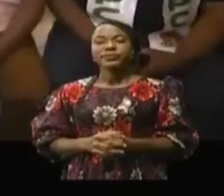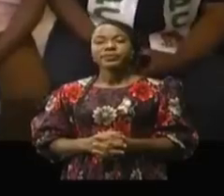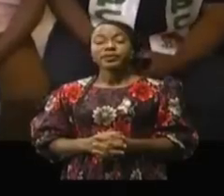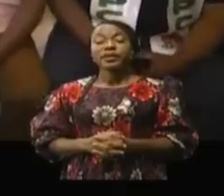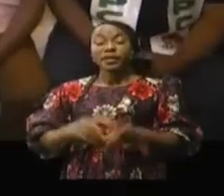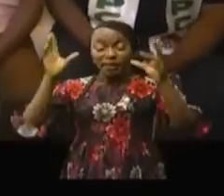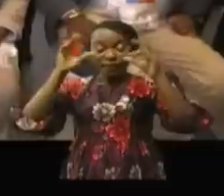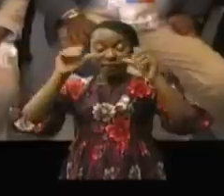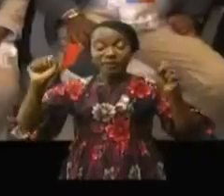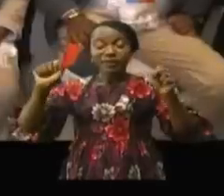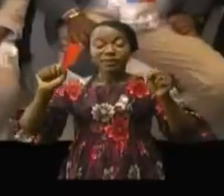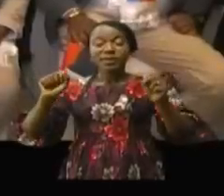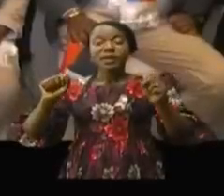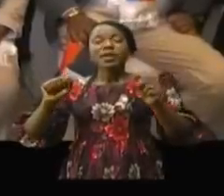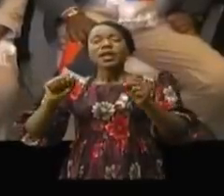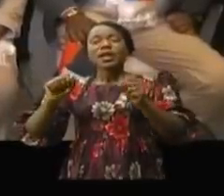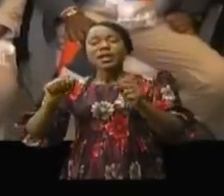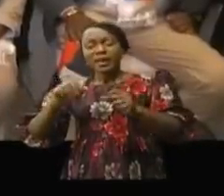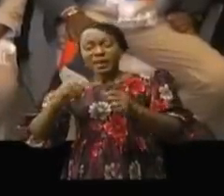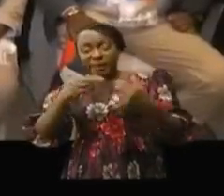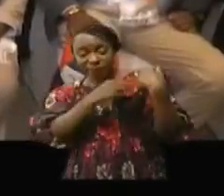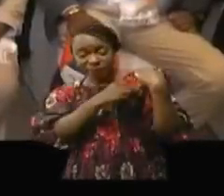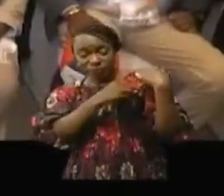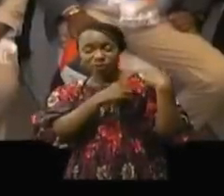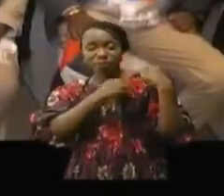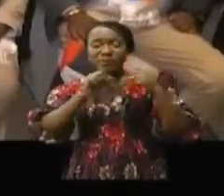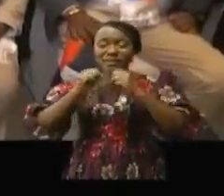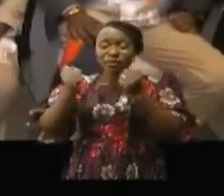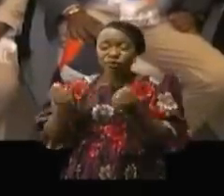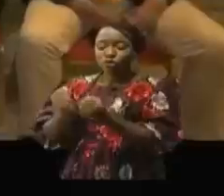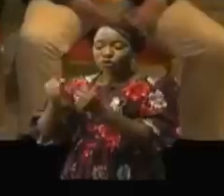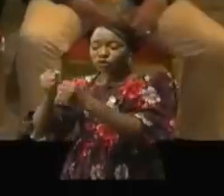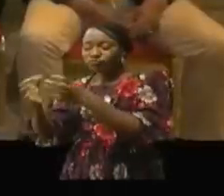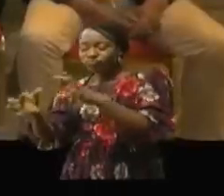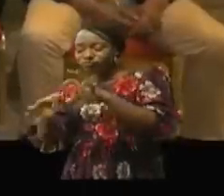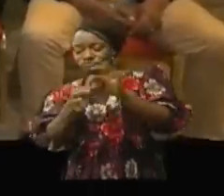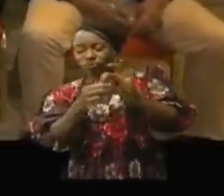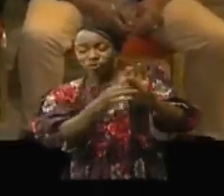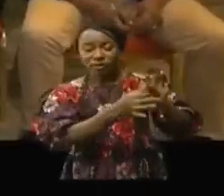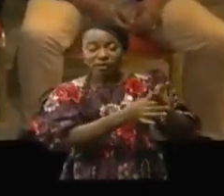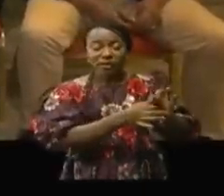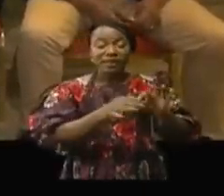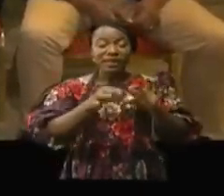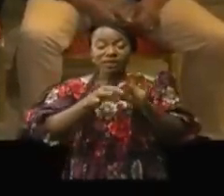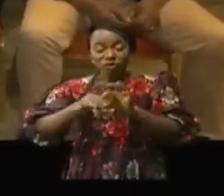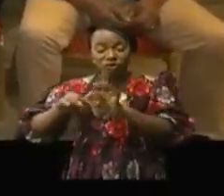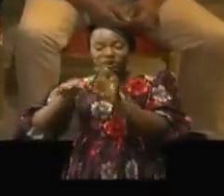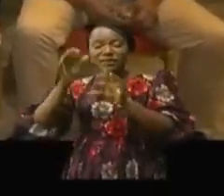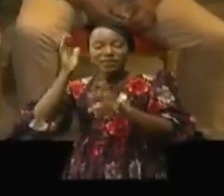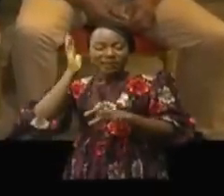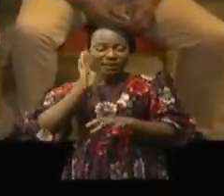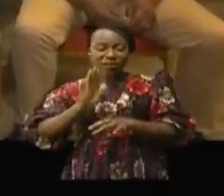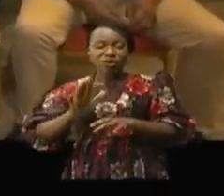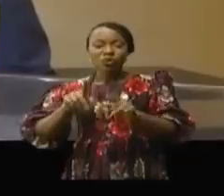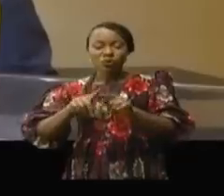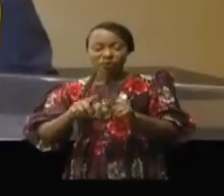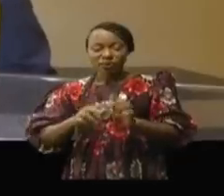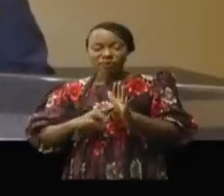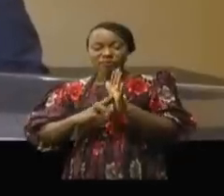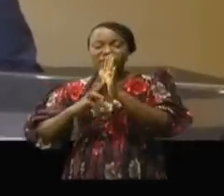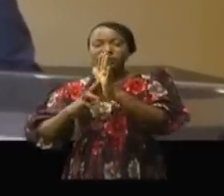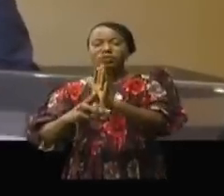Les présidents fédéraux et les responsables des associations affiliées à l'Union sacrée de la Nation ont à leur tour présenté